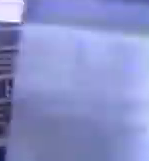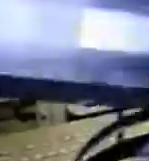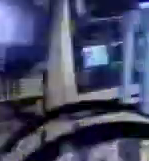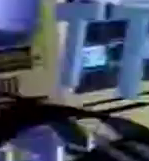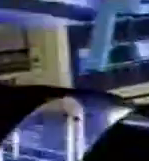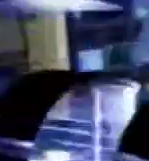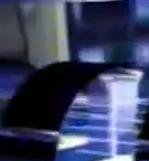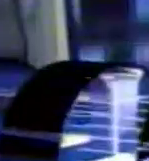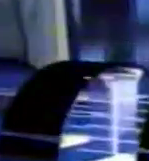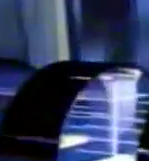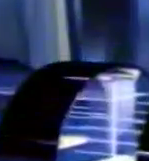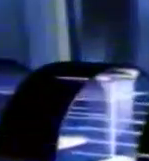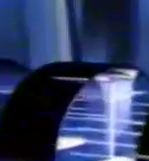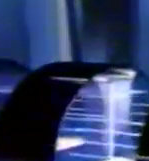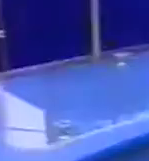Музика